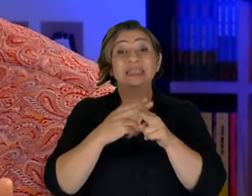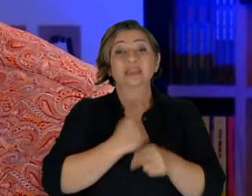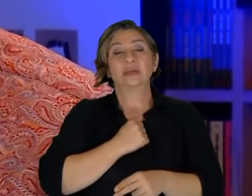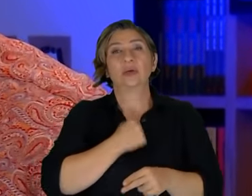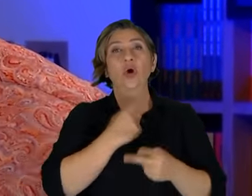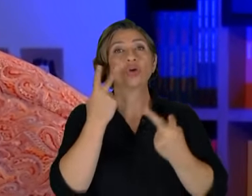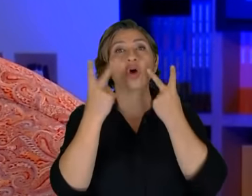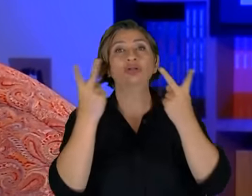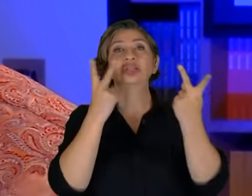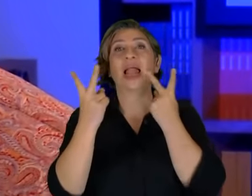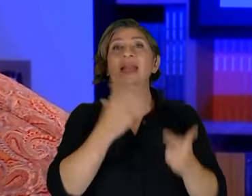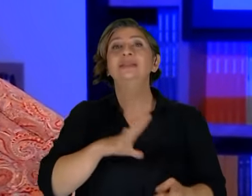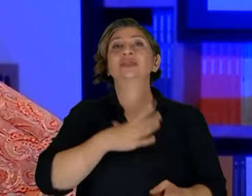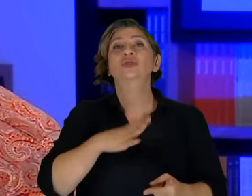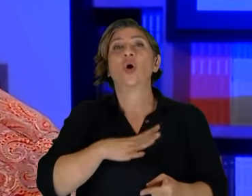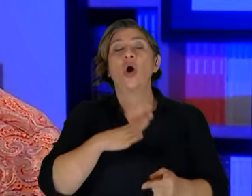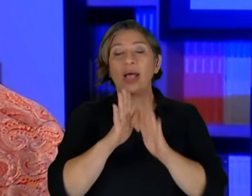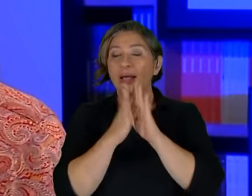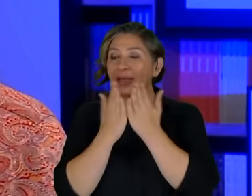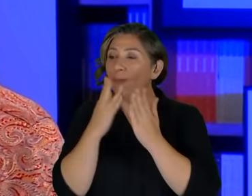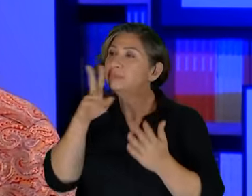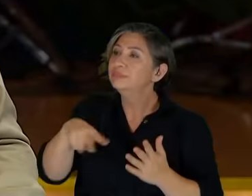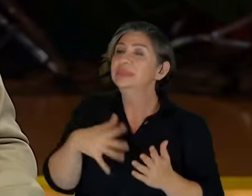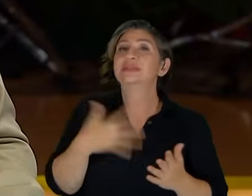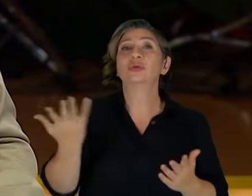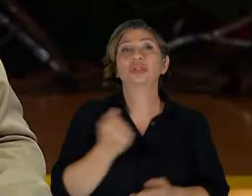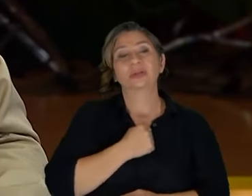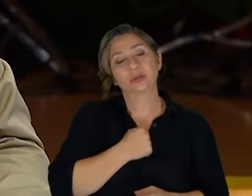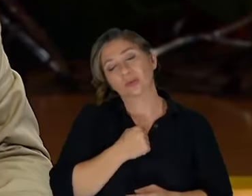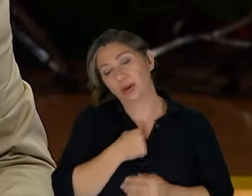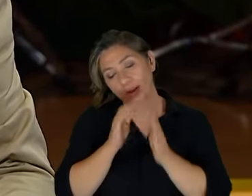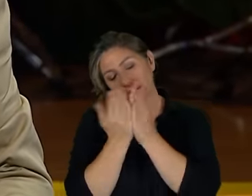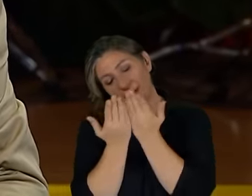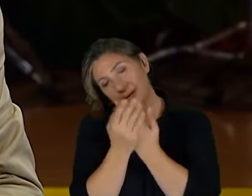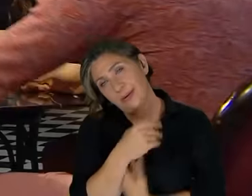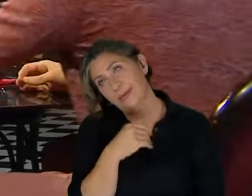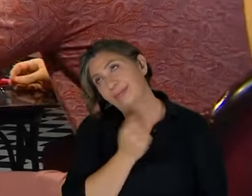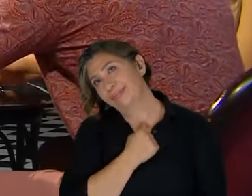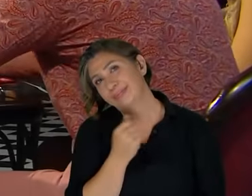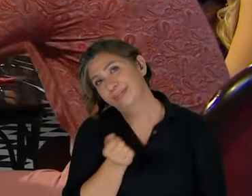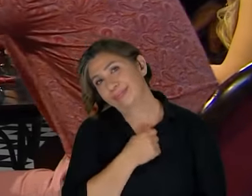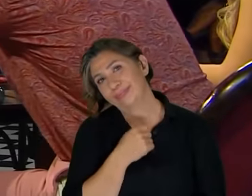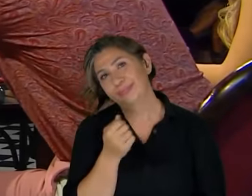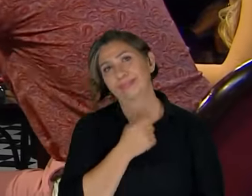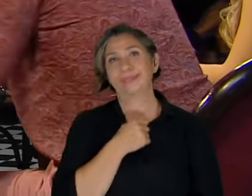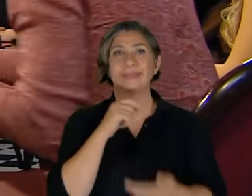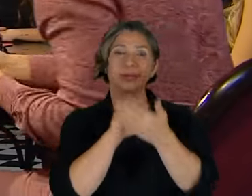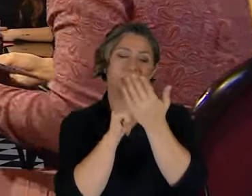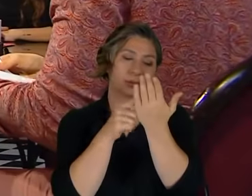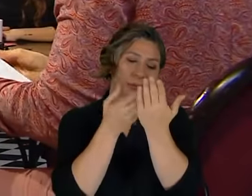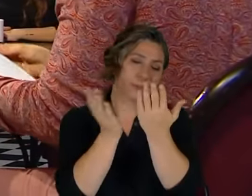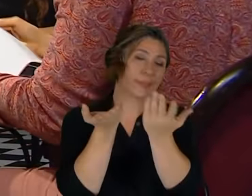görsele alıştığı için sürekli görsel istiyor. Canı sıkılıyor. Mesela kitap onun için çok sıkıcı. Açıyor mesela, böyle yazı var